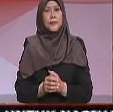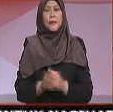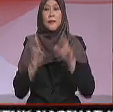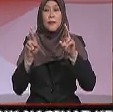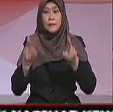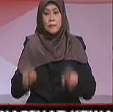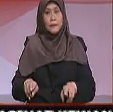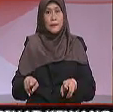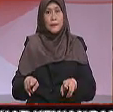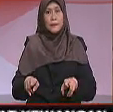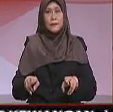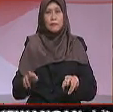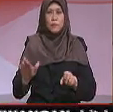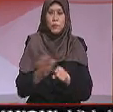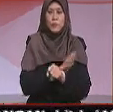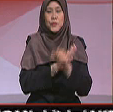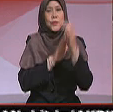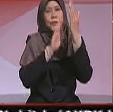Rakyat meletakkan harapan